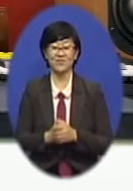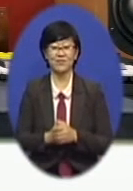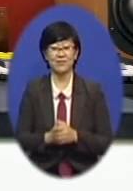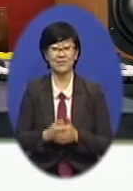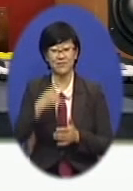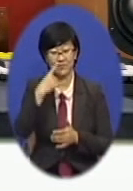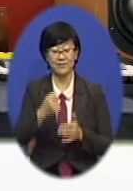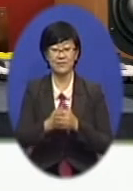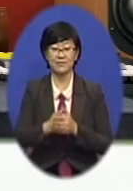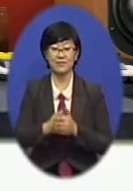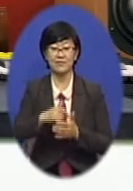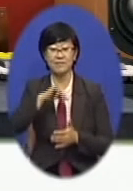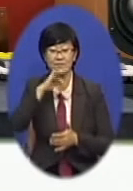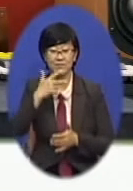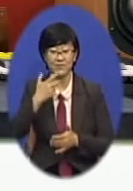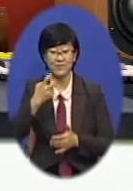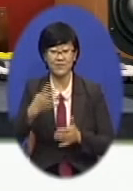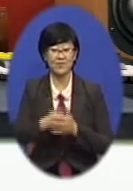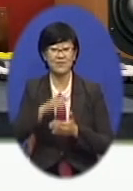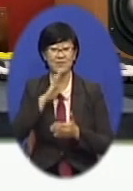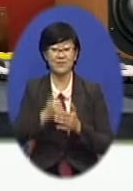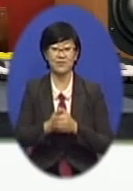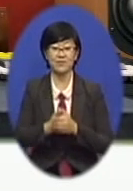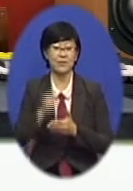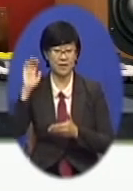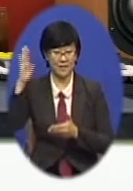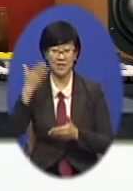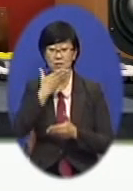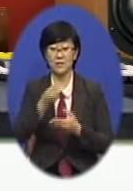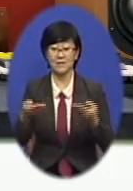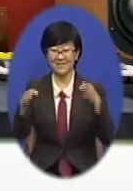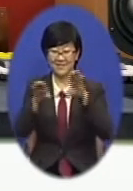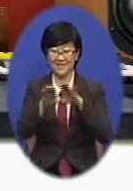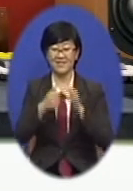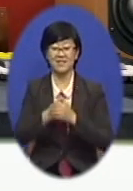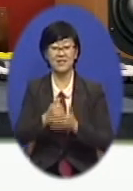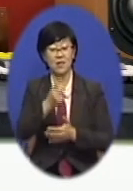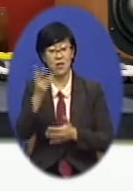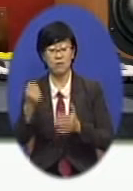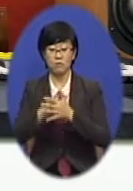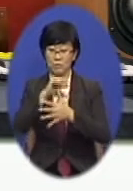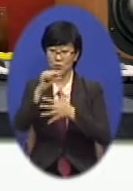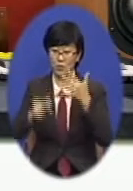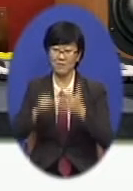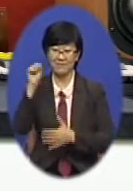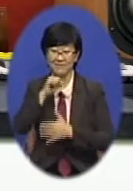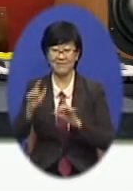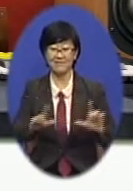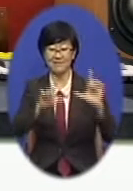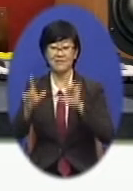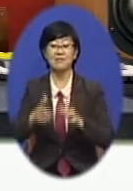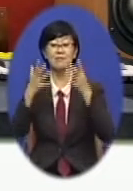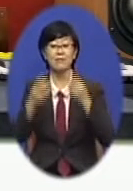그래도요. 이렇게 네. 70대가 되셔도 요즘은 네. 이 복지관이나 이런 데서 네. 뭐 여러 가지 여가 활동을 할 게 많이